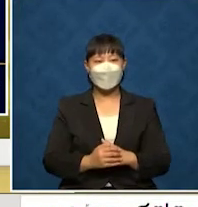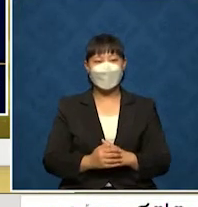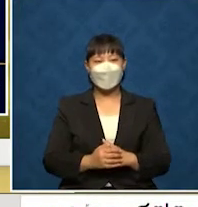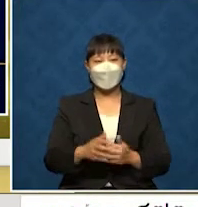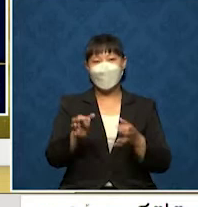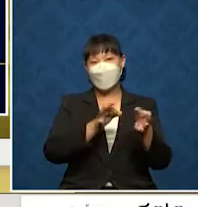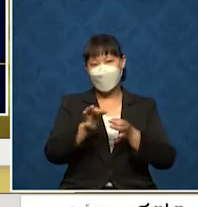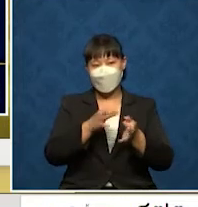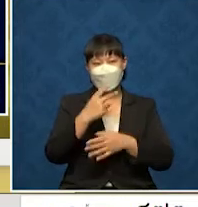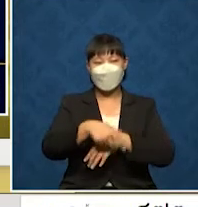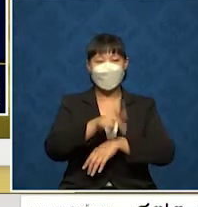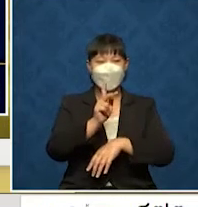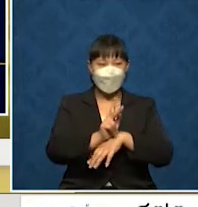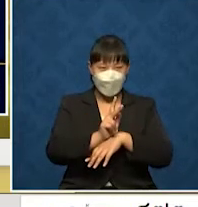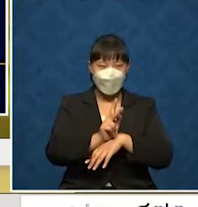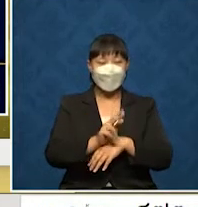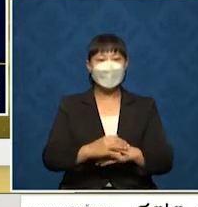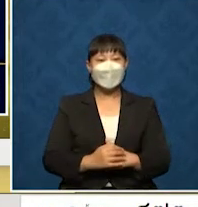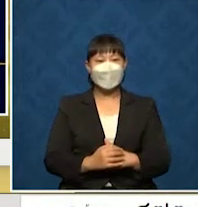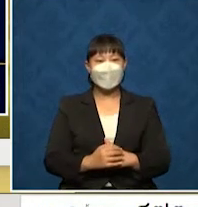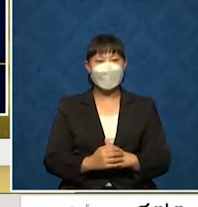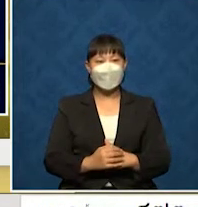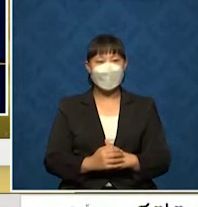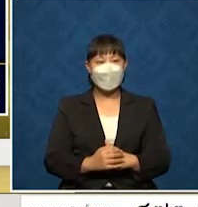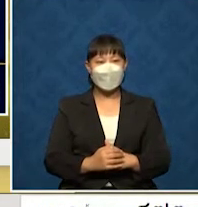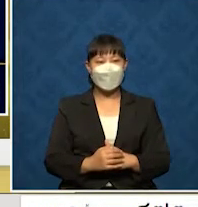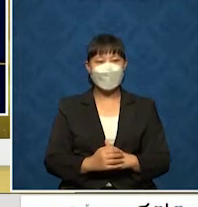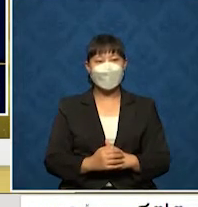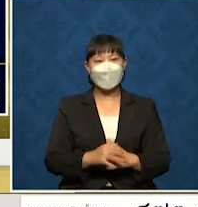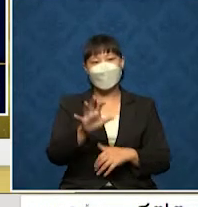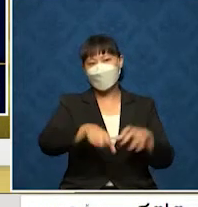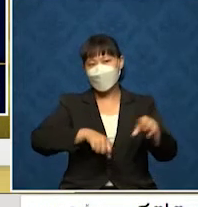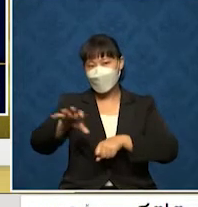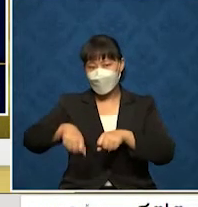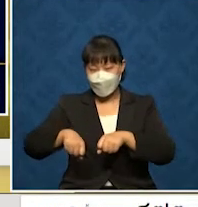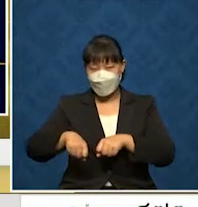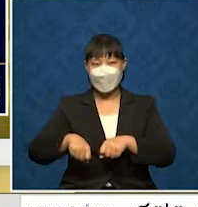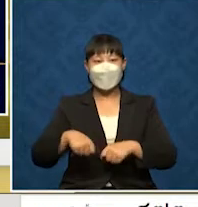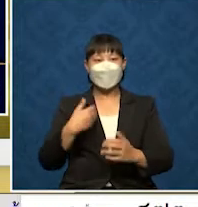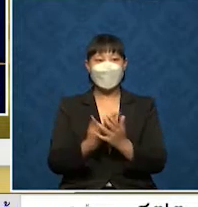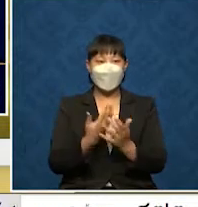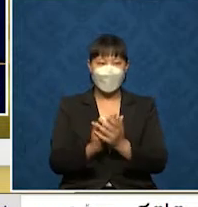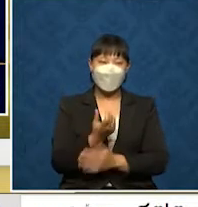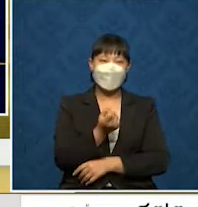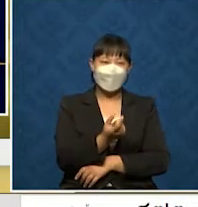ธานที่เคารพว่าเรายึดเป็นเงินสด